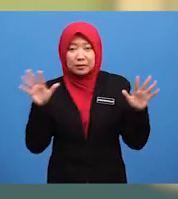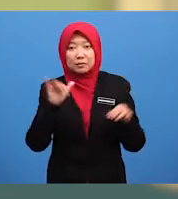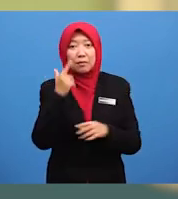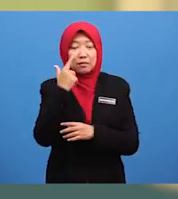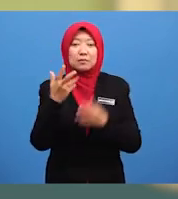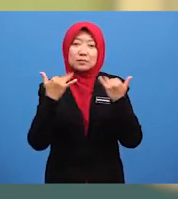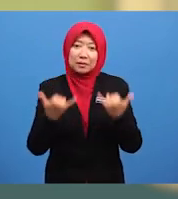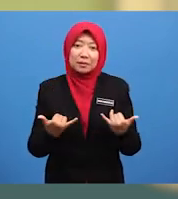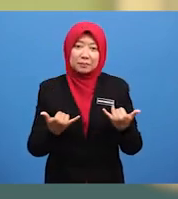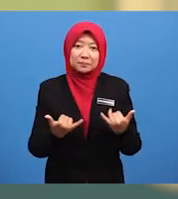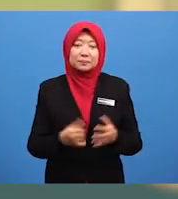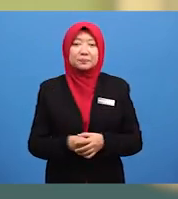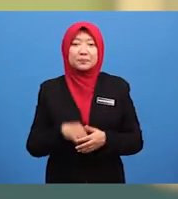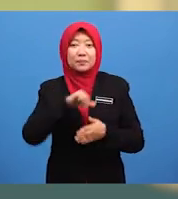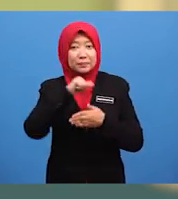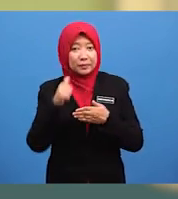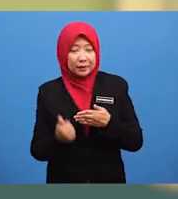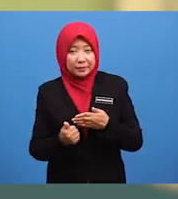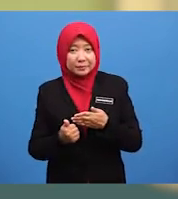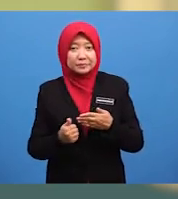sekarang. Akhir sekali,